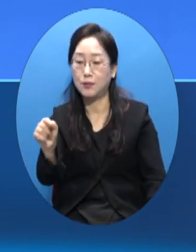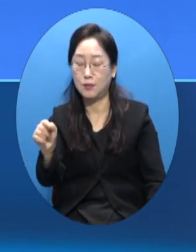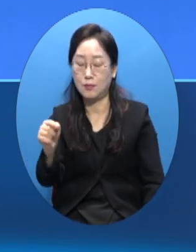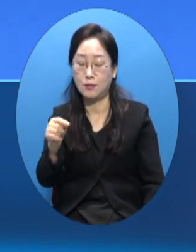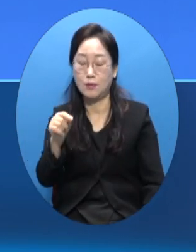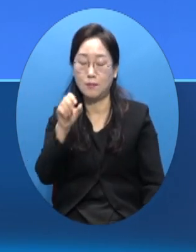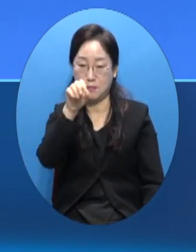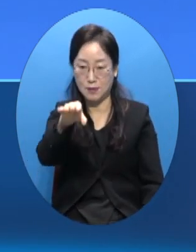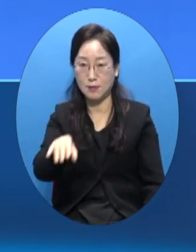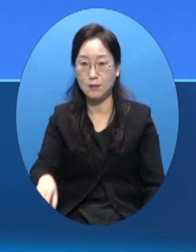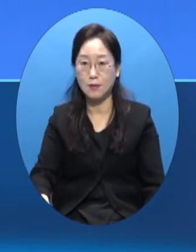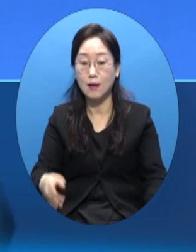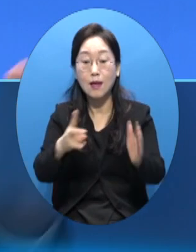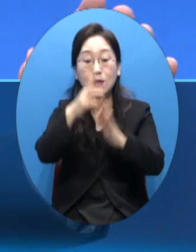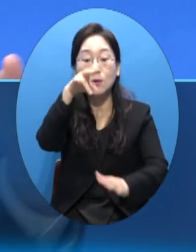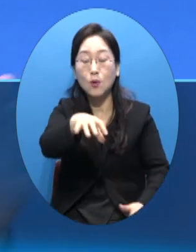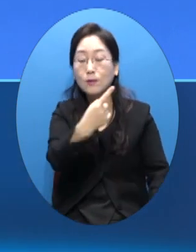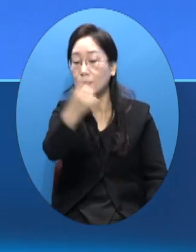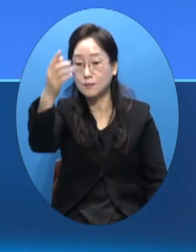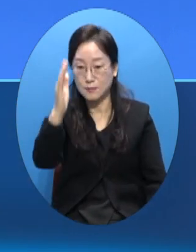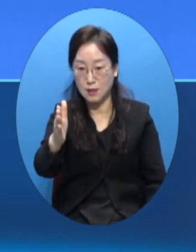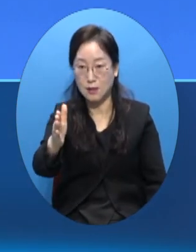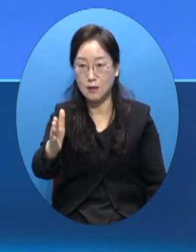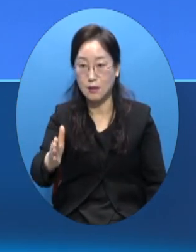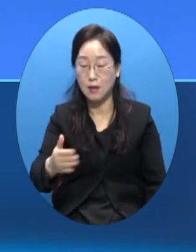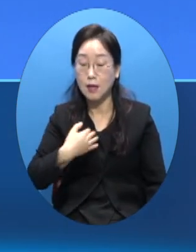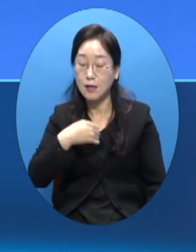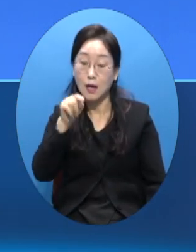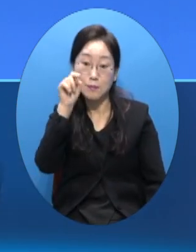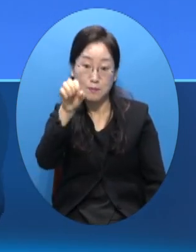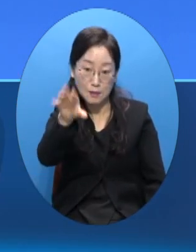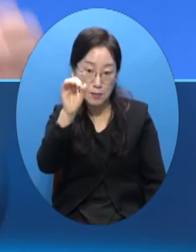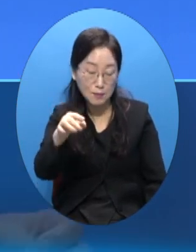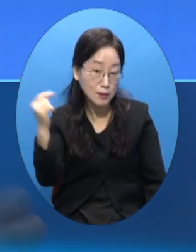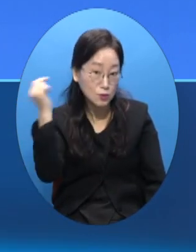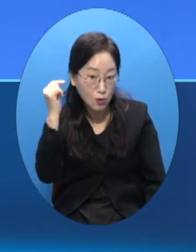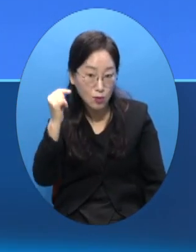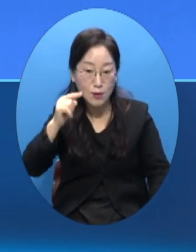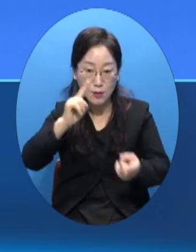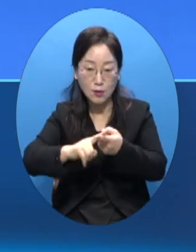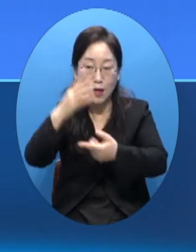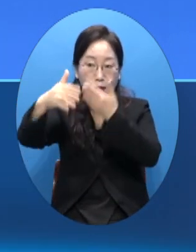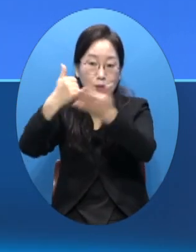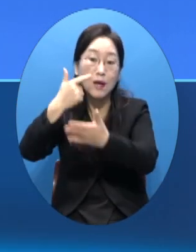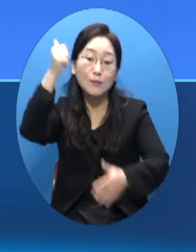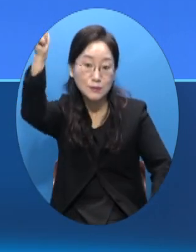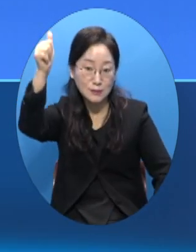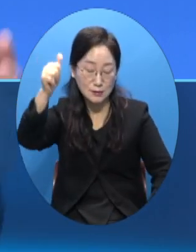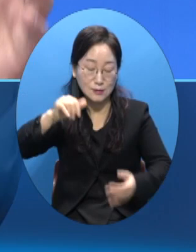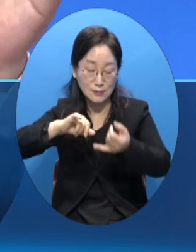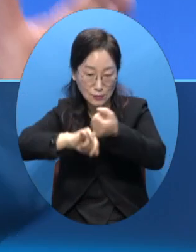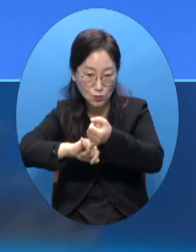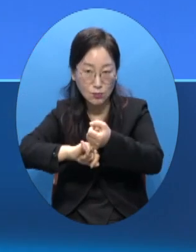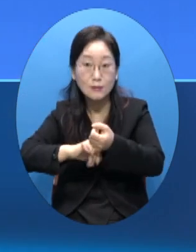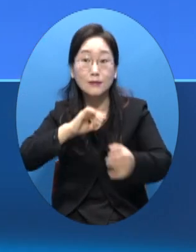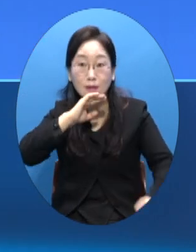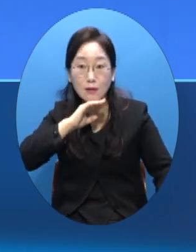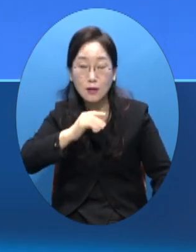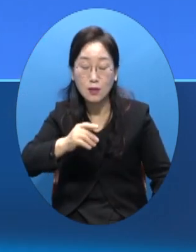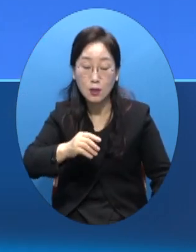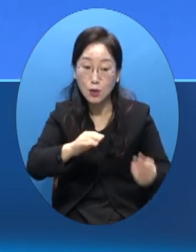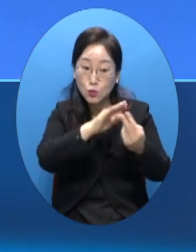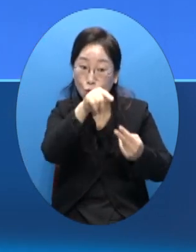이르시되 예루살렘을 떠나지 말고 내게서들은 바 아버지께서 약속하신 것을 기다리라는 물로 침